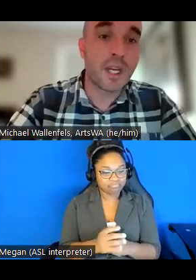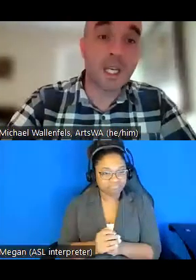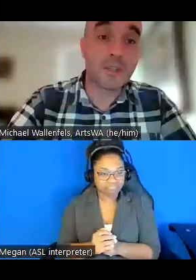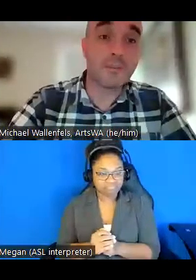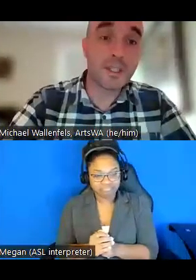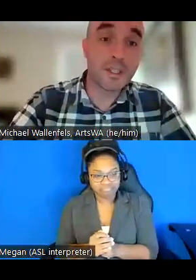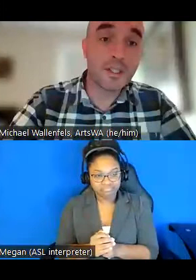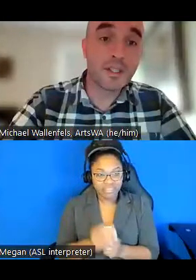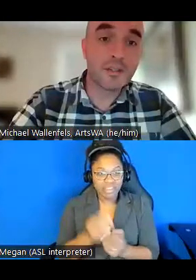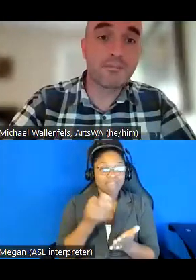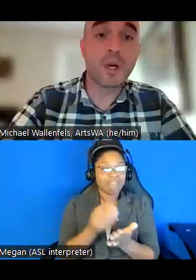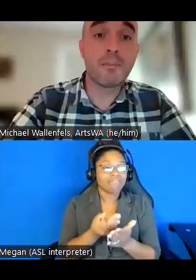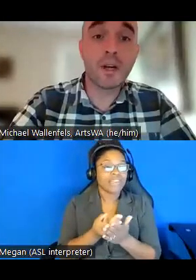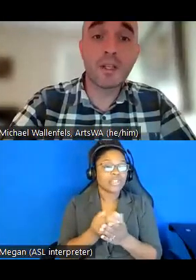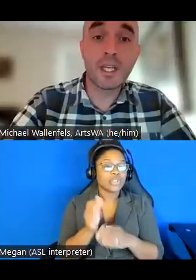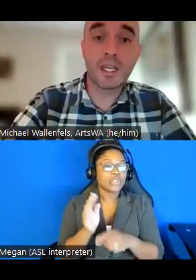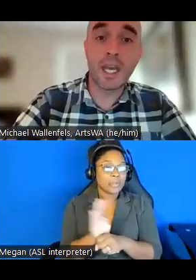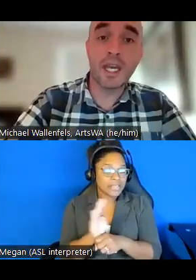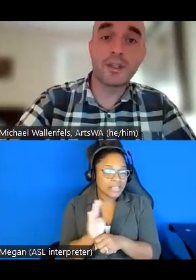계속 하겠는데요.